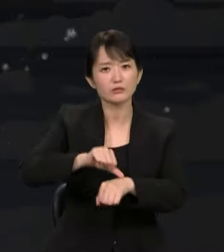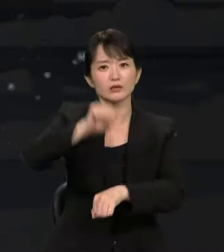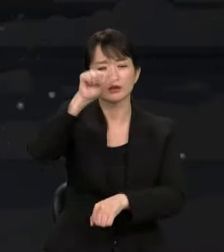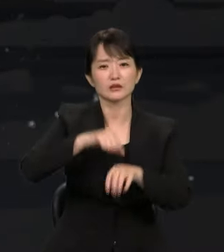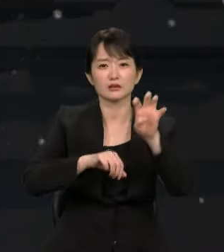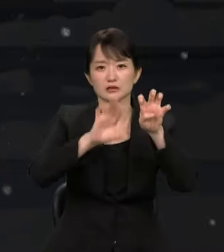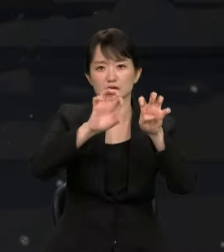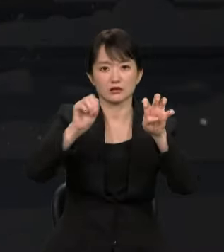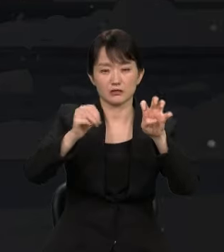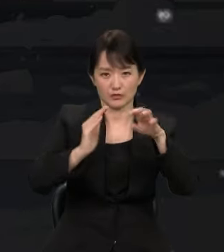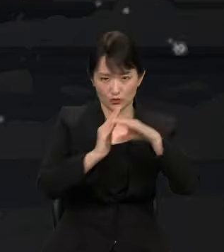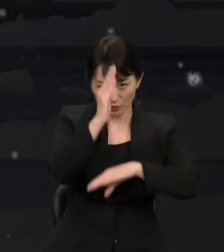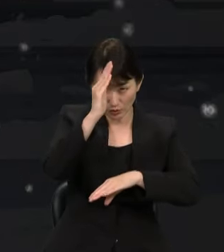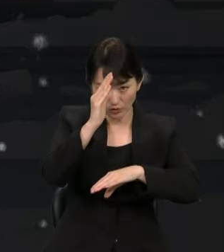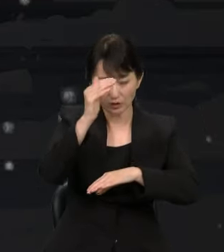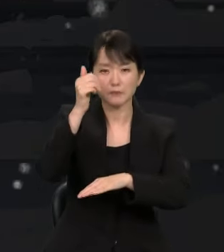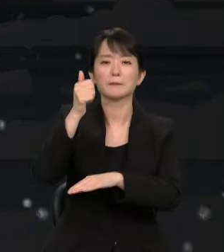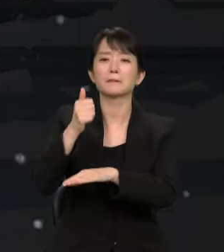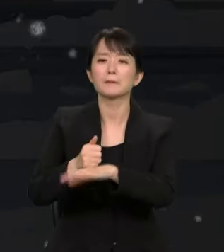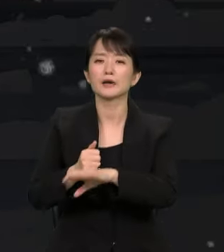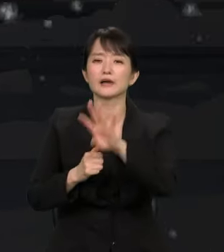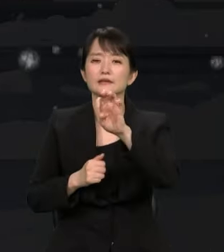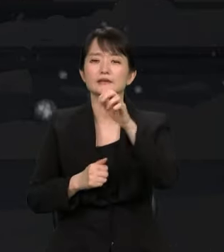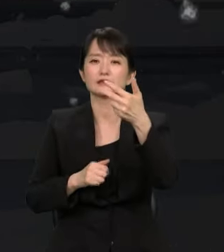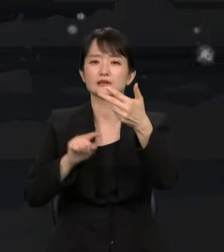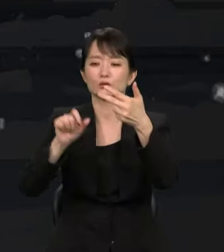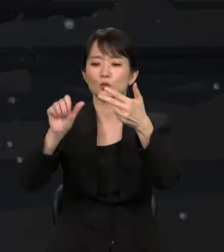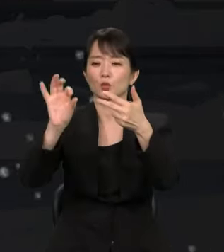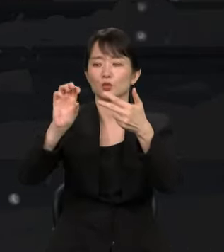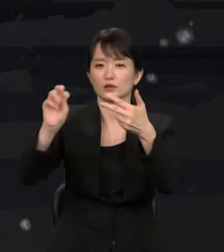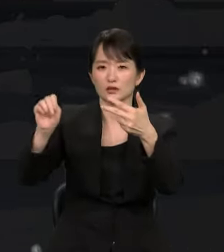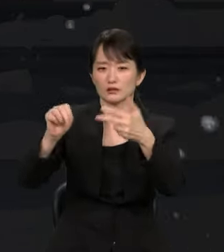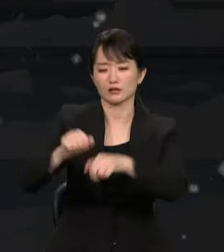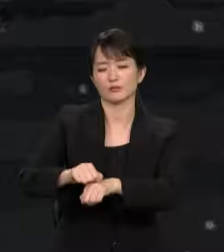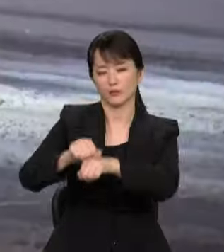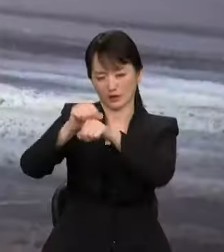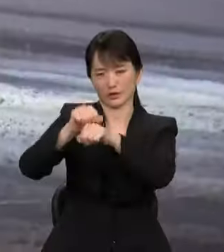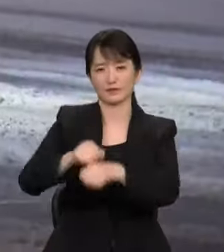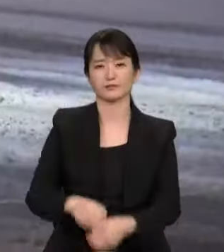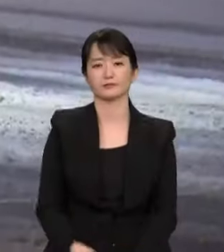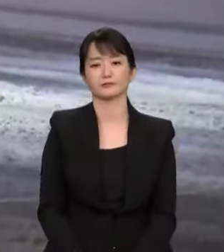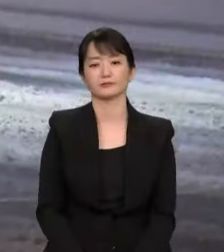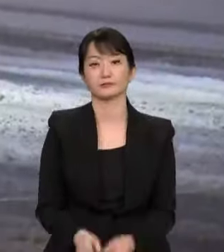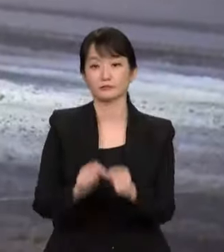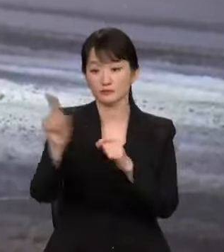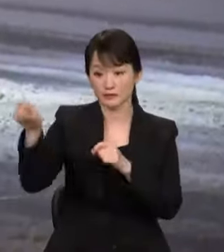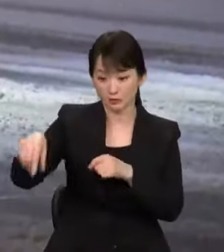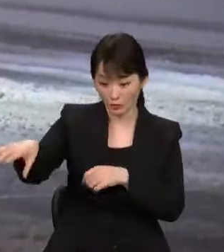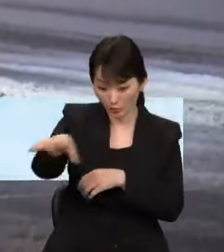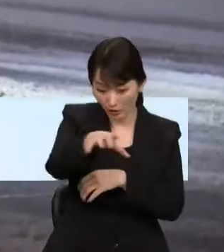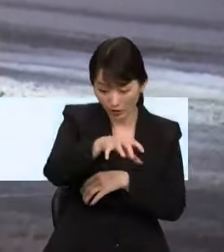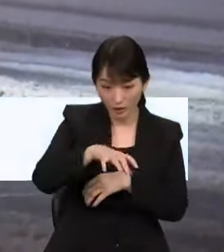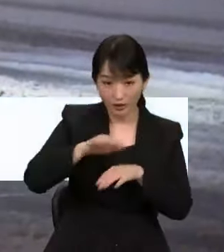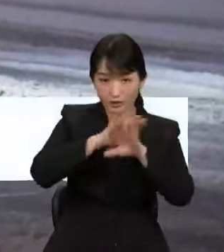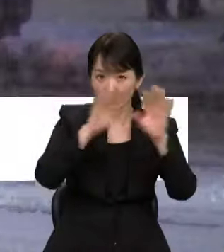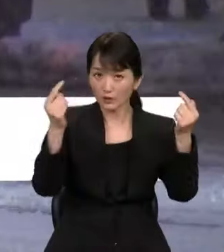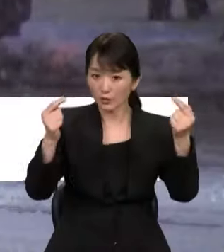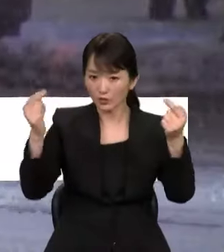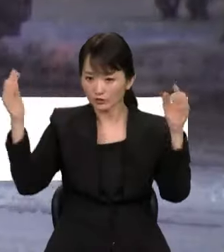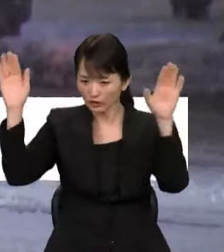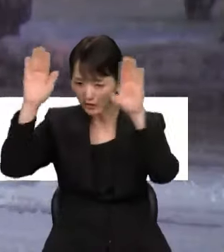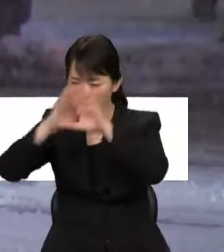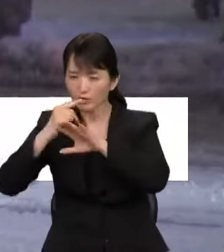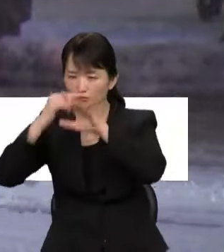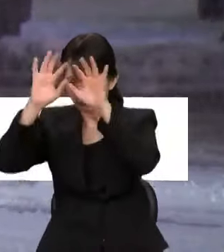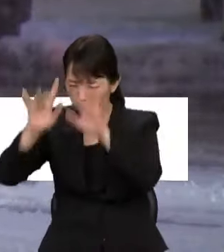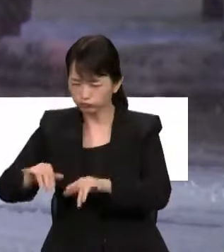40cm 넘겼고 마지막엔 47.5cm 기록했습니다 대부분 지역에서 이렇게 낮보다 밤에 더 많은